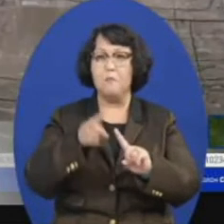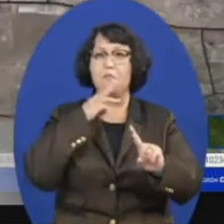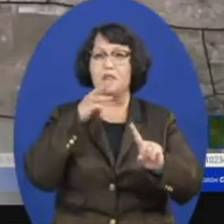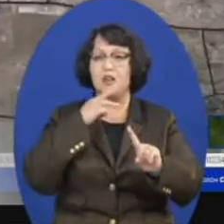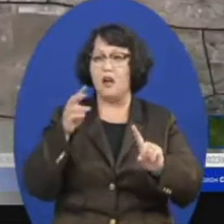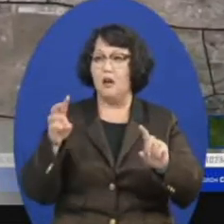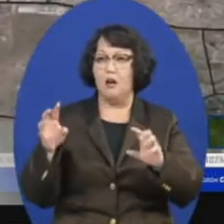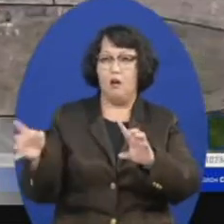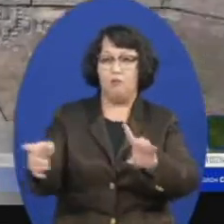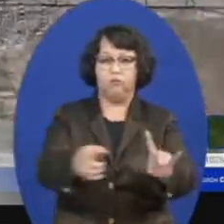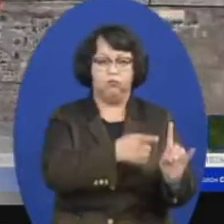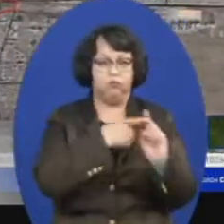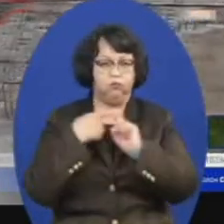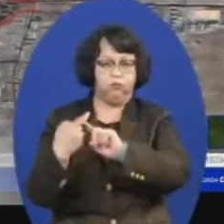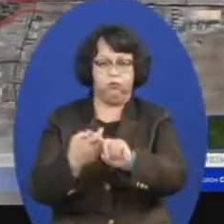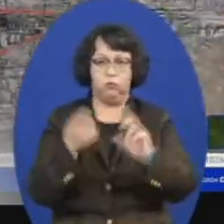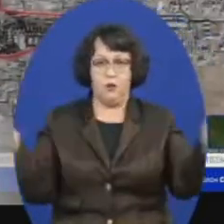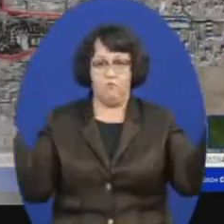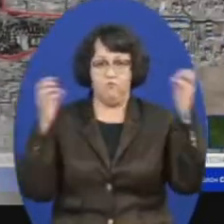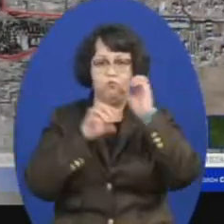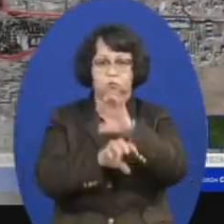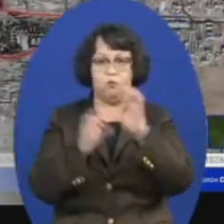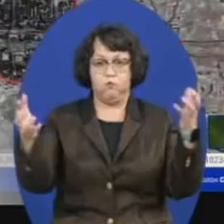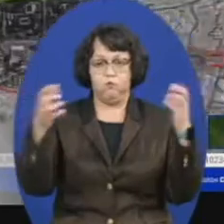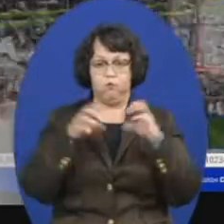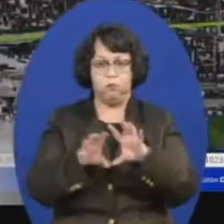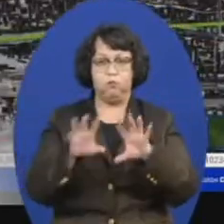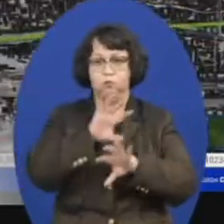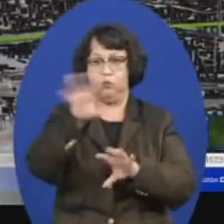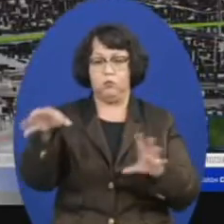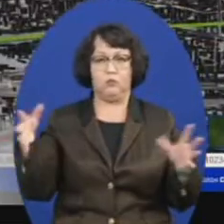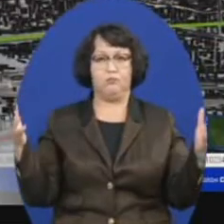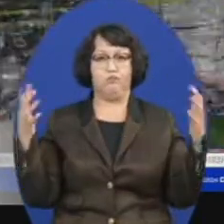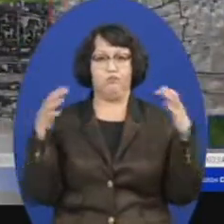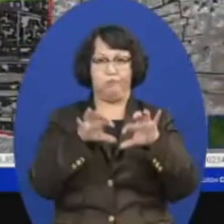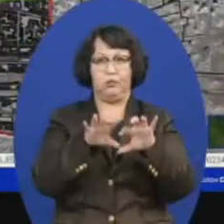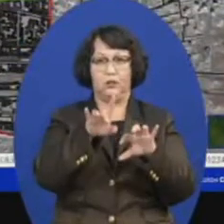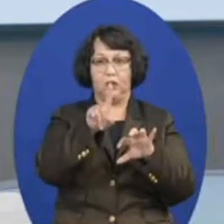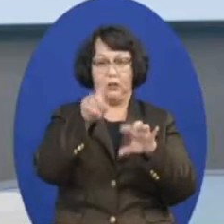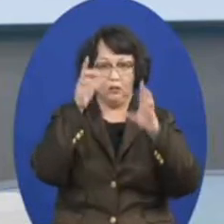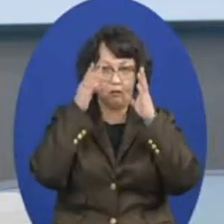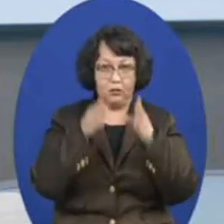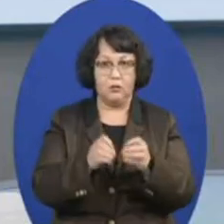хоорондоо уялдаа холбоотой ажиллаж нарийн судалгаан дээр үндэслэн бодлого хэрэгжүүлэх боломж бүрдэнэ.